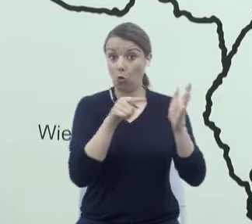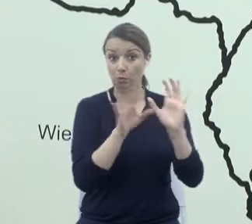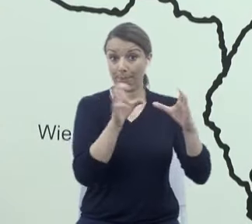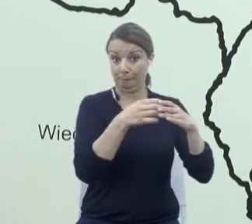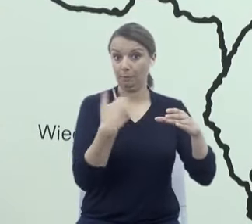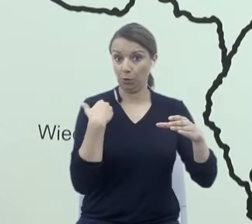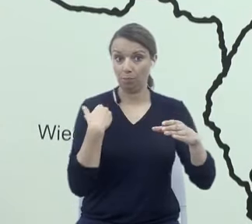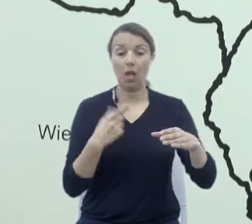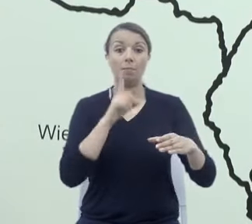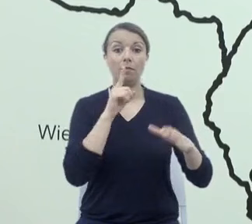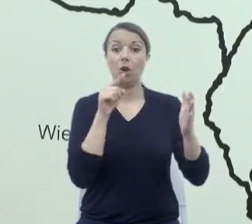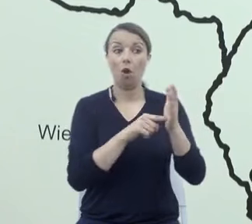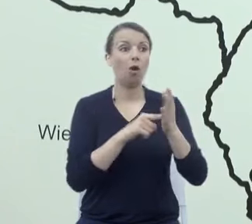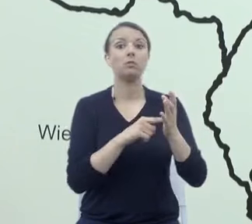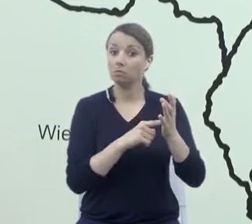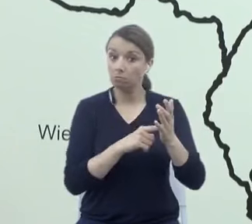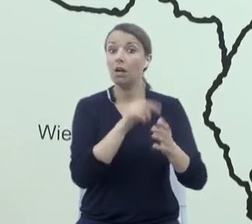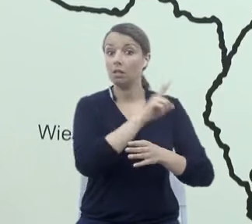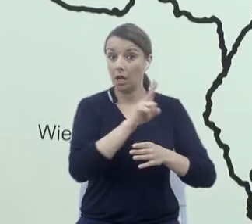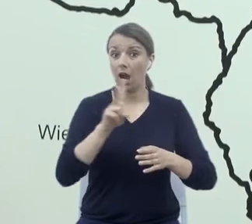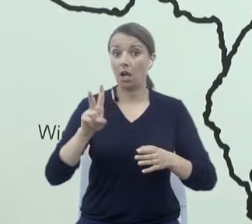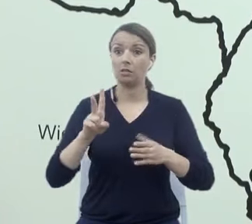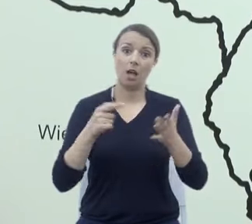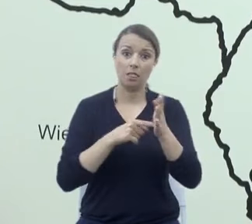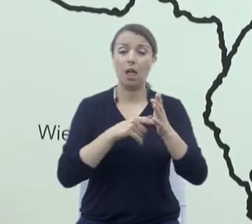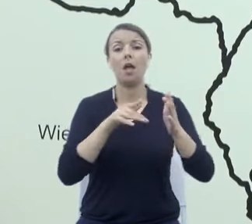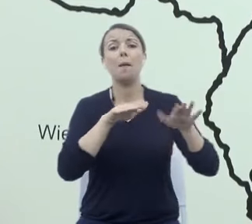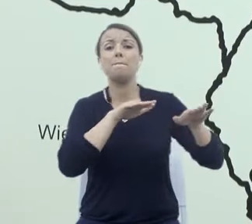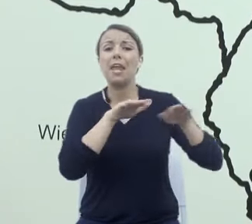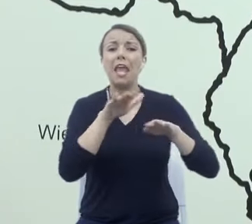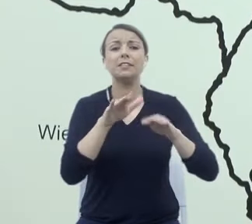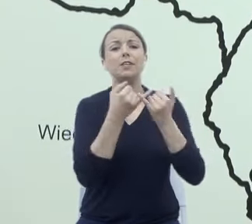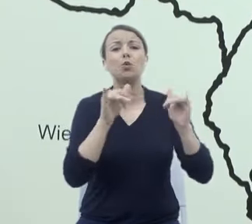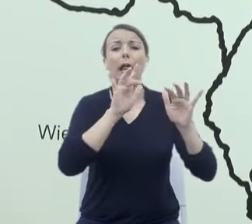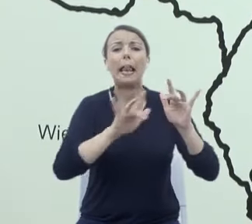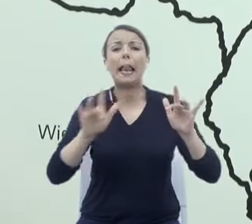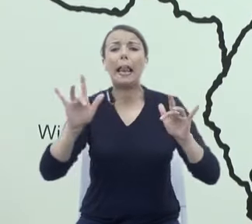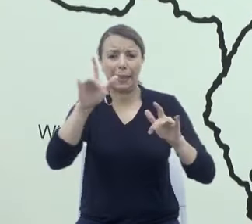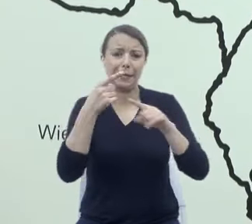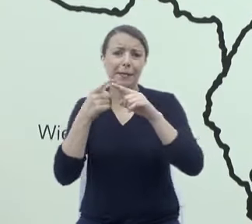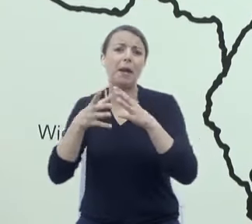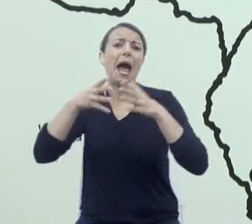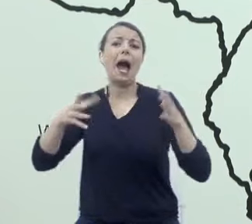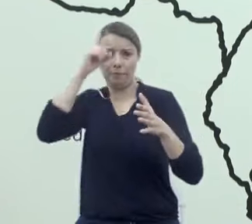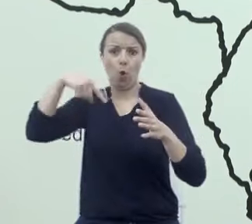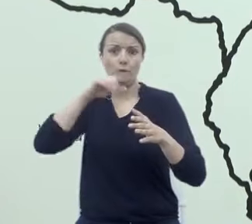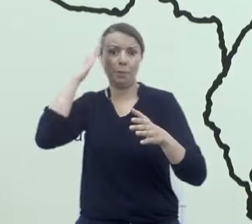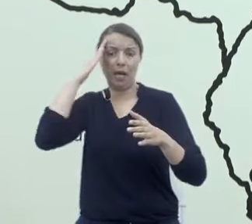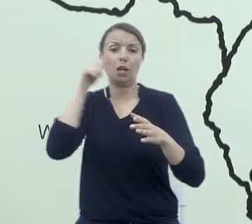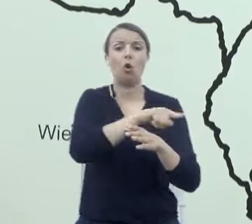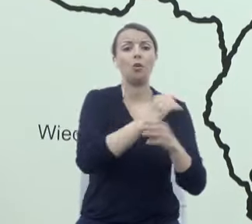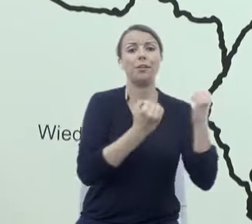pojawiały się prawie w każdej z tych no, licznych miejscowości. No, prawdopodobnie